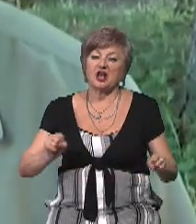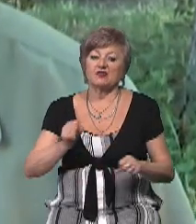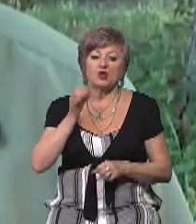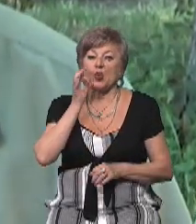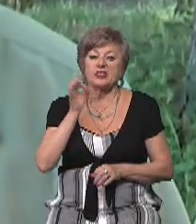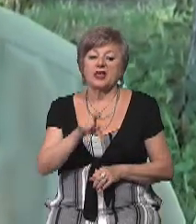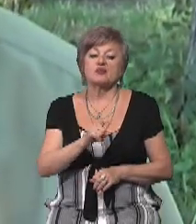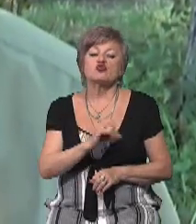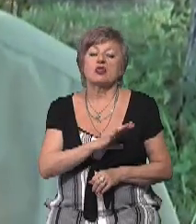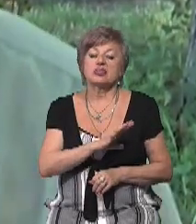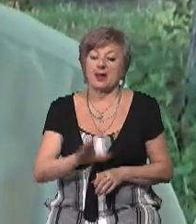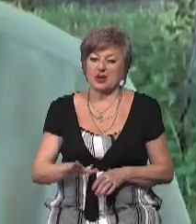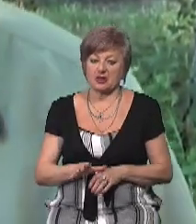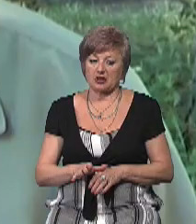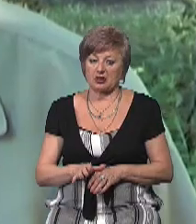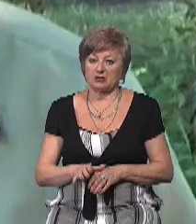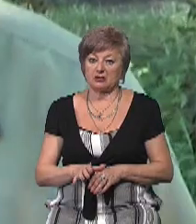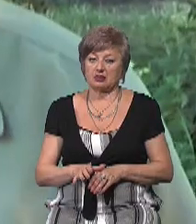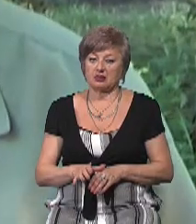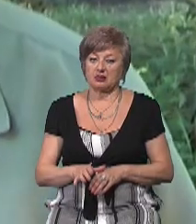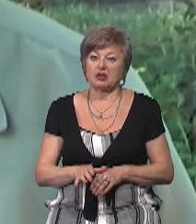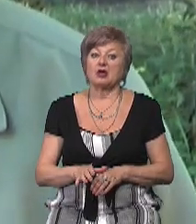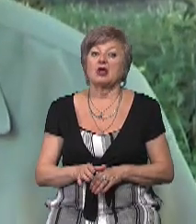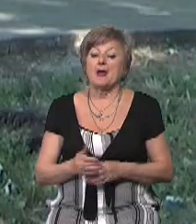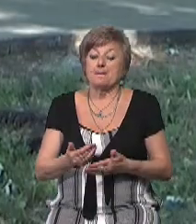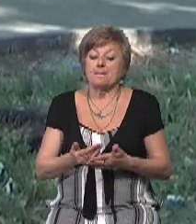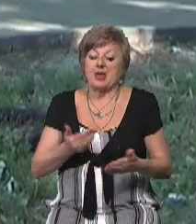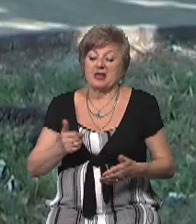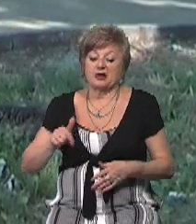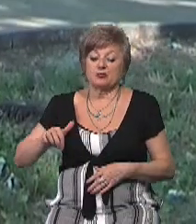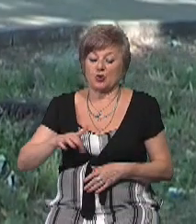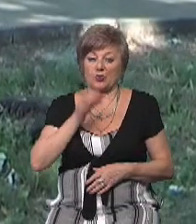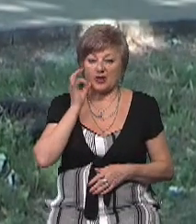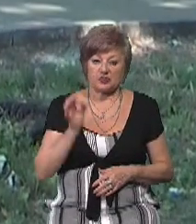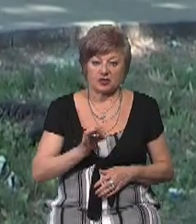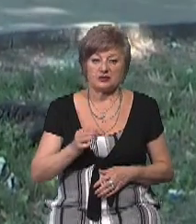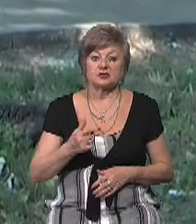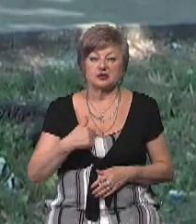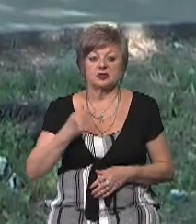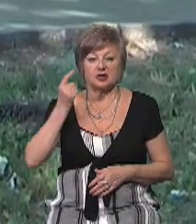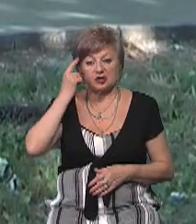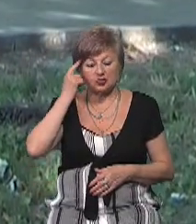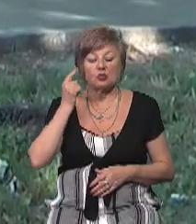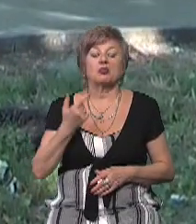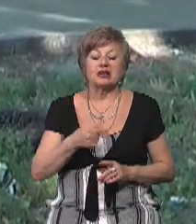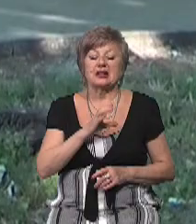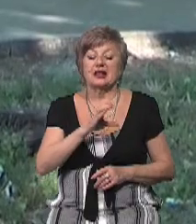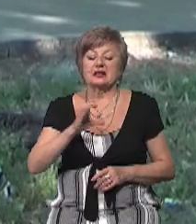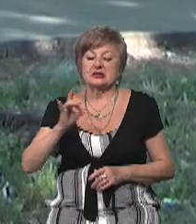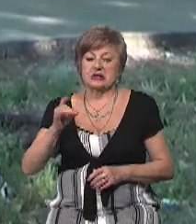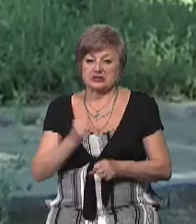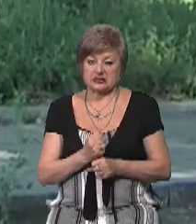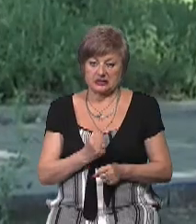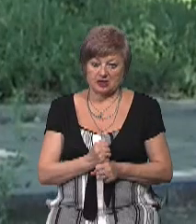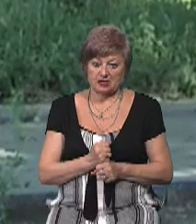не було. А перед приходом німців. Ну, я думаю, що це СРСР зробили, підірвали.